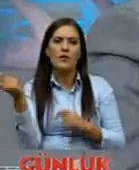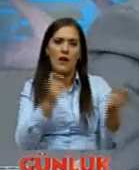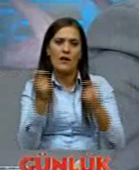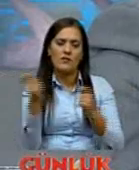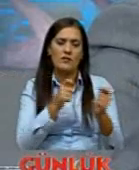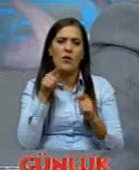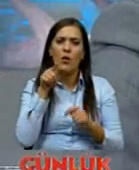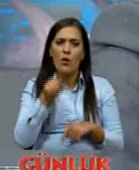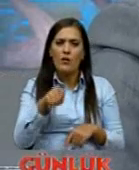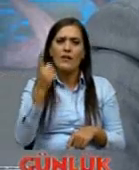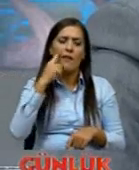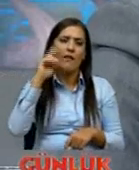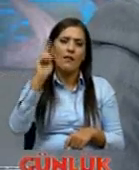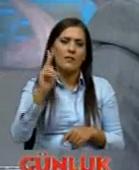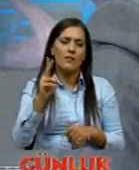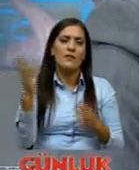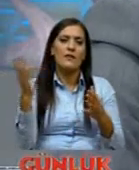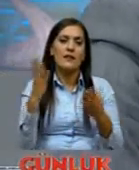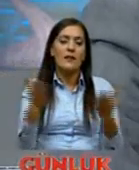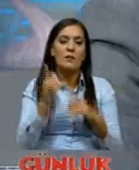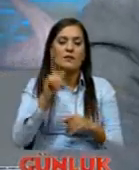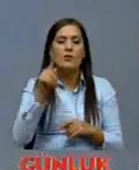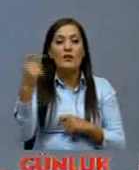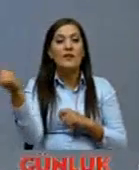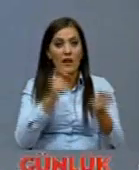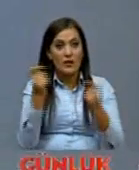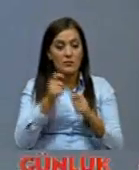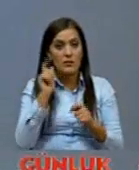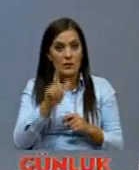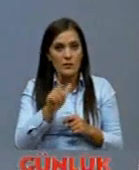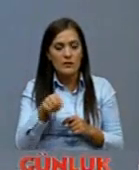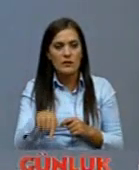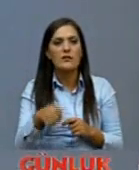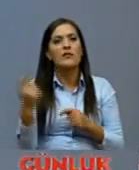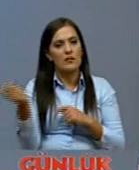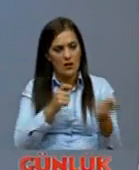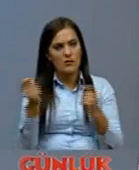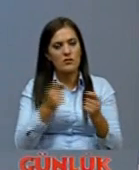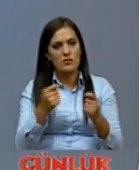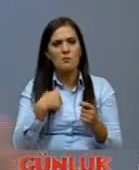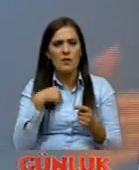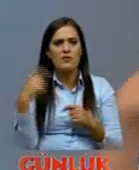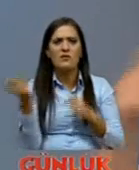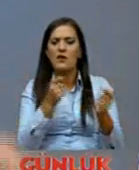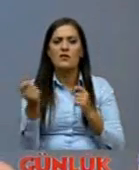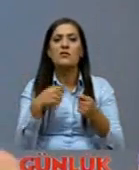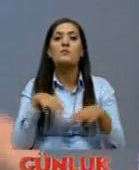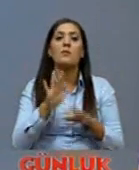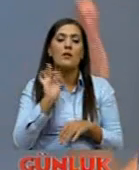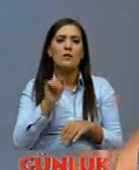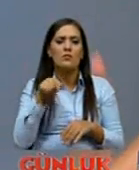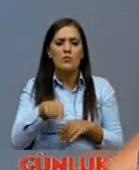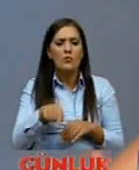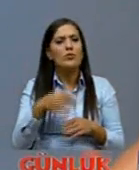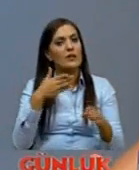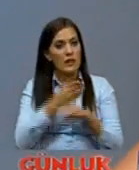da devletimiz İşte tartışılır mı yani bu tartışmalı tartışılır mıdır? Efendim. Tartışmalı tartışılır. Mıdır? Ama bence hiç tartışılmamalı bunun.